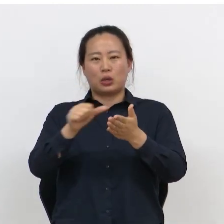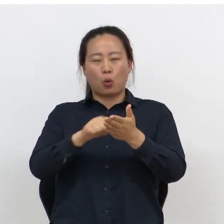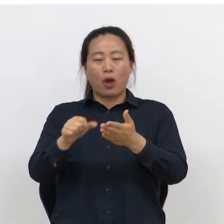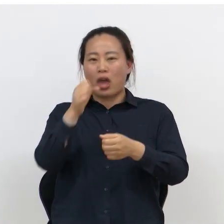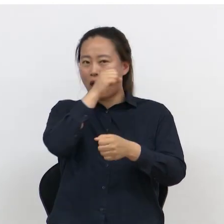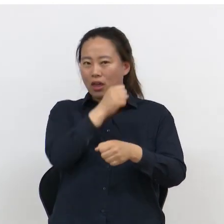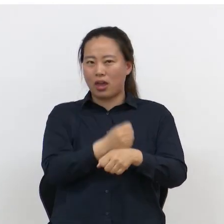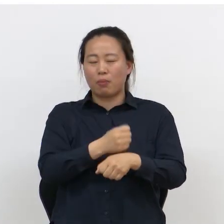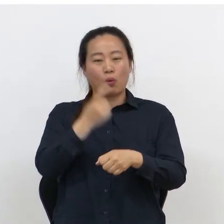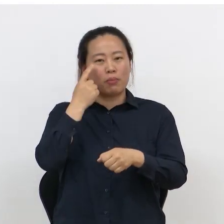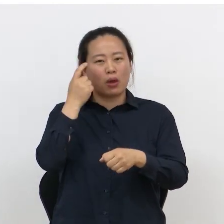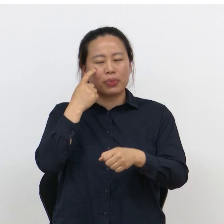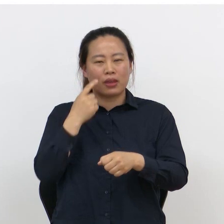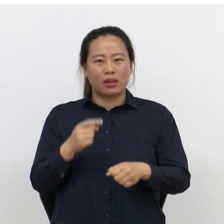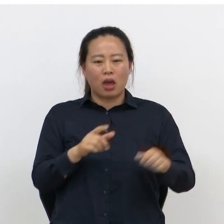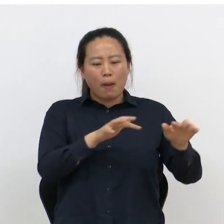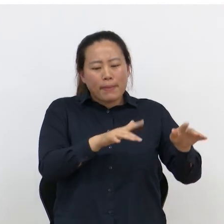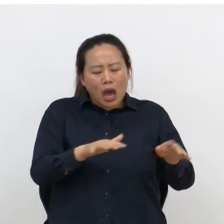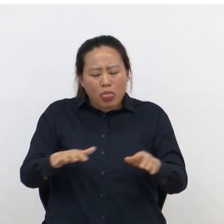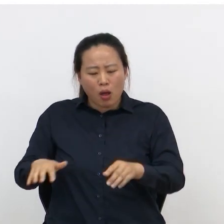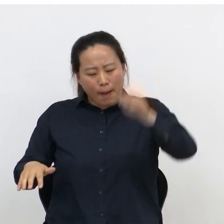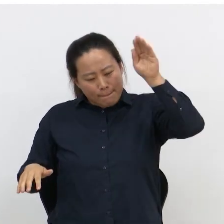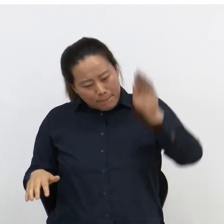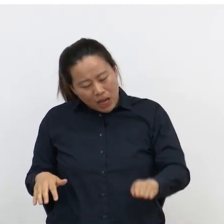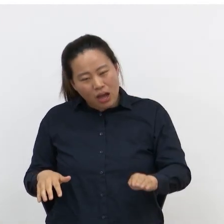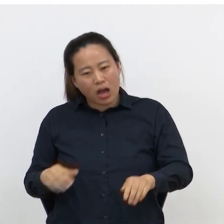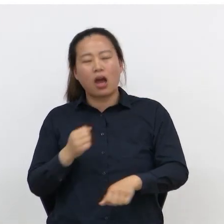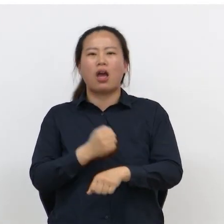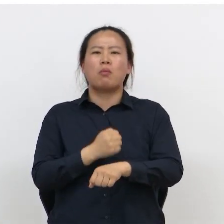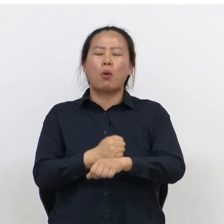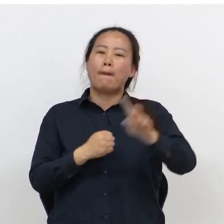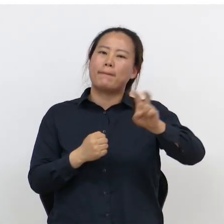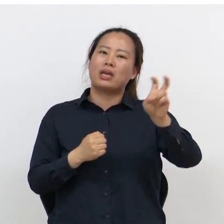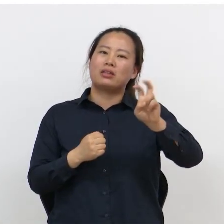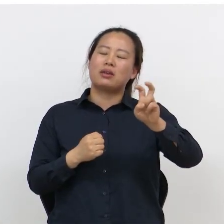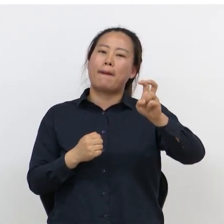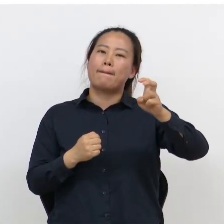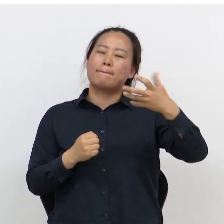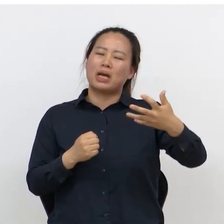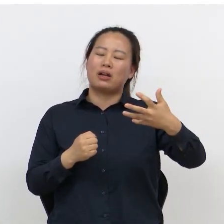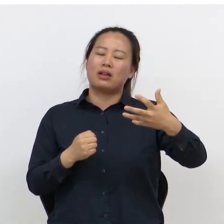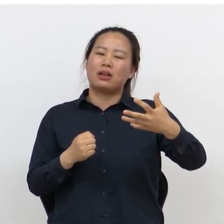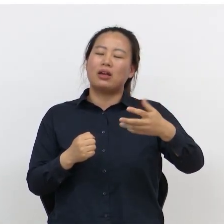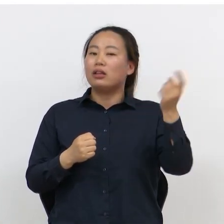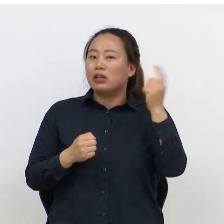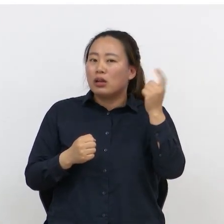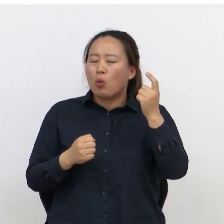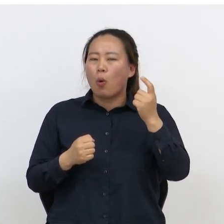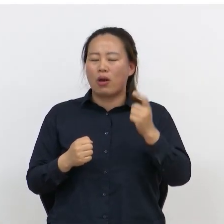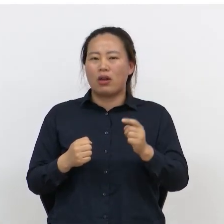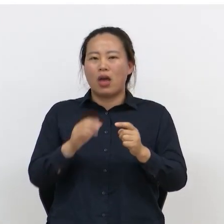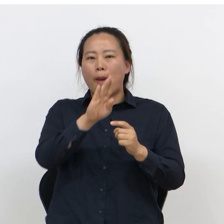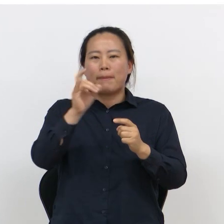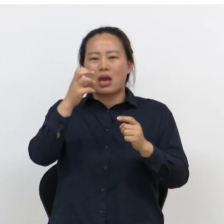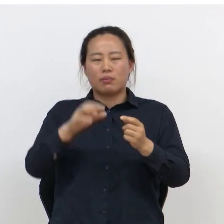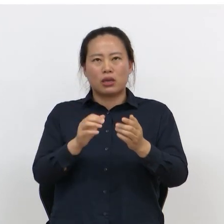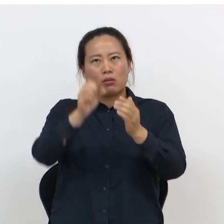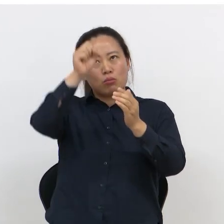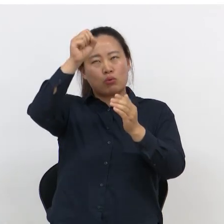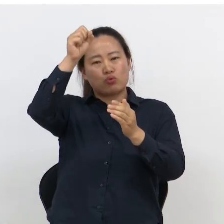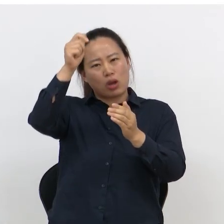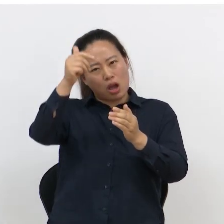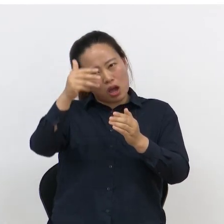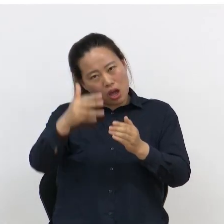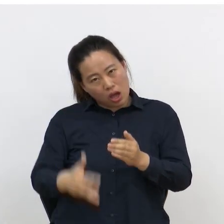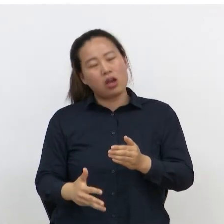그랜드 피아노에서는요, 땅 치면 128Hz가 제일 크게 들리고 배음들이 계속 생겨납니다. 조금씩 크기가 작아지잖아요.